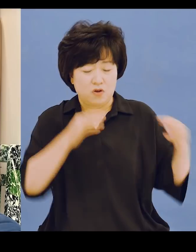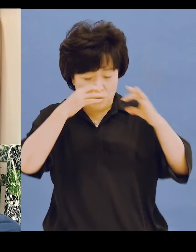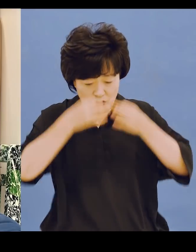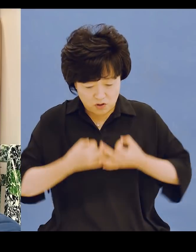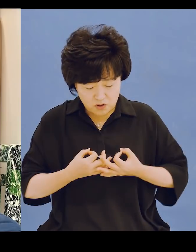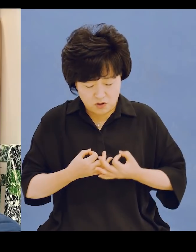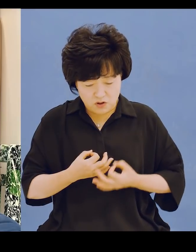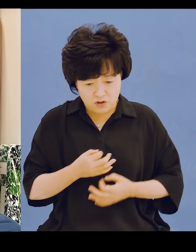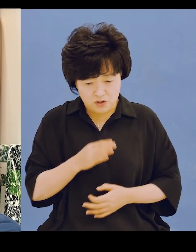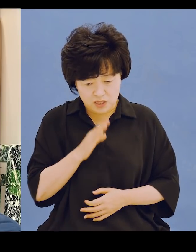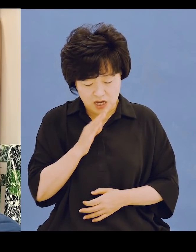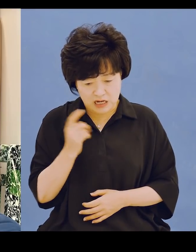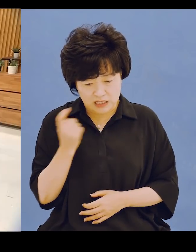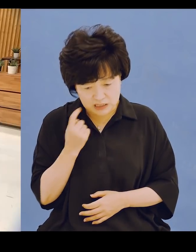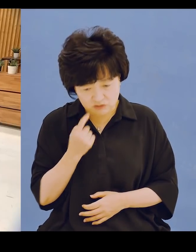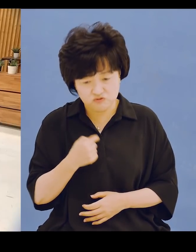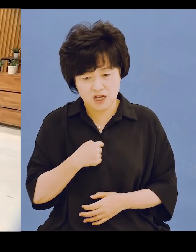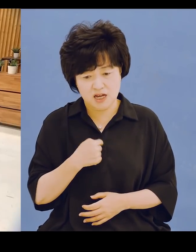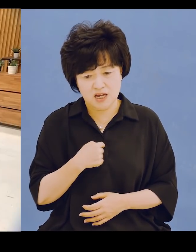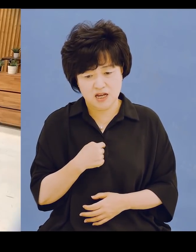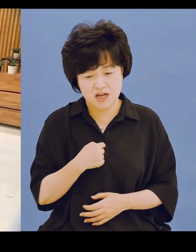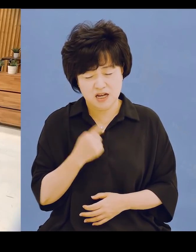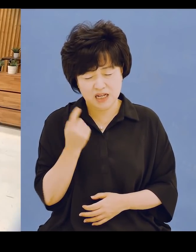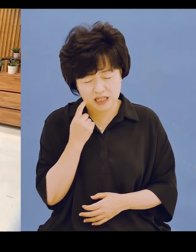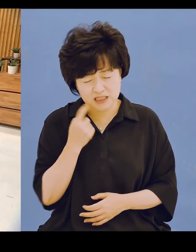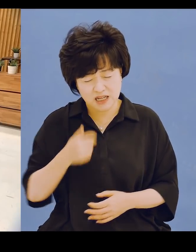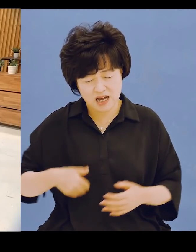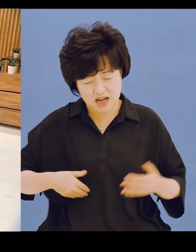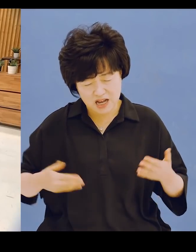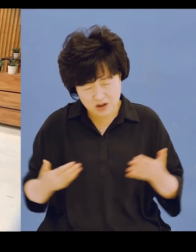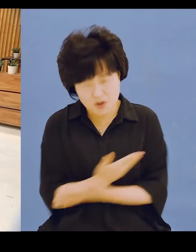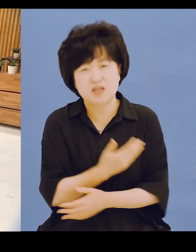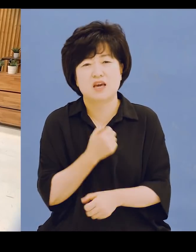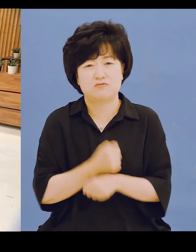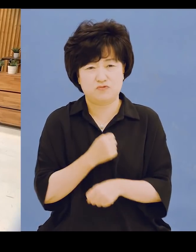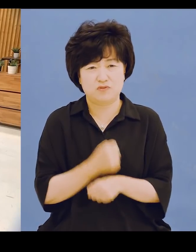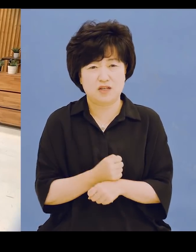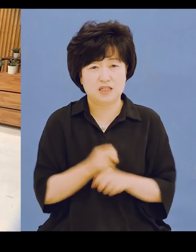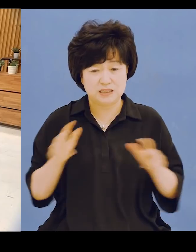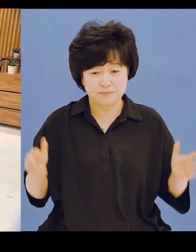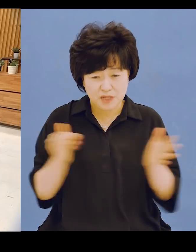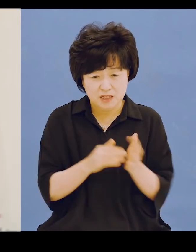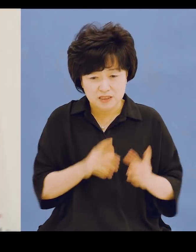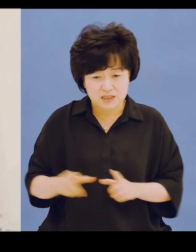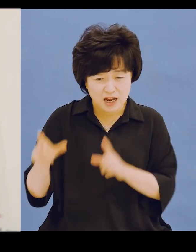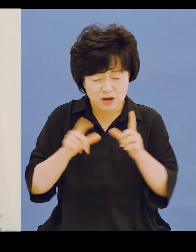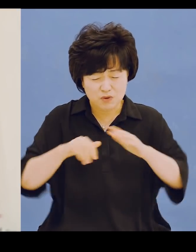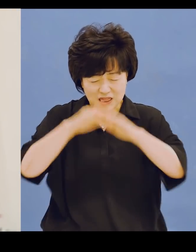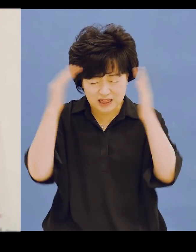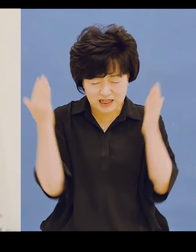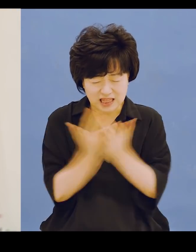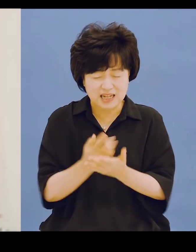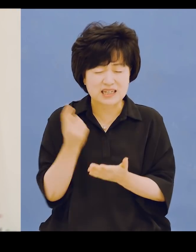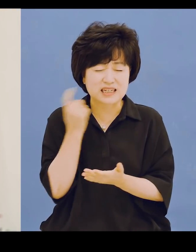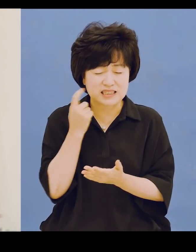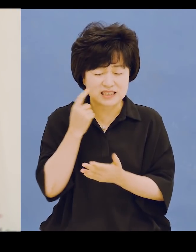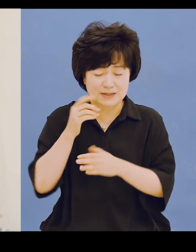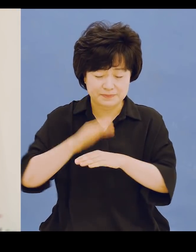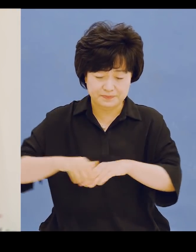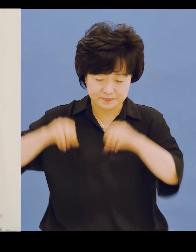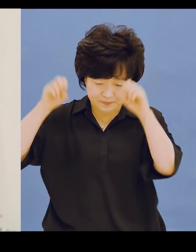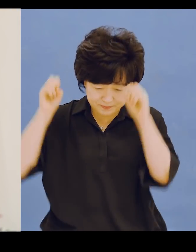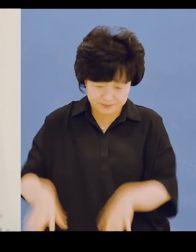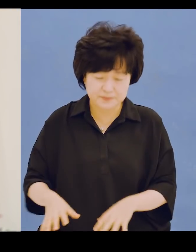가증함. 다 가짜잖아요. 회개가 됐군요. 예, 지금까지 살아온 것이 가짜고. 아. 그래서 시작한 것이 성경을